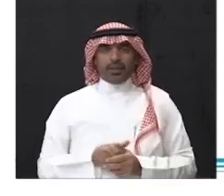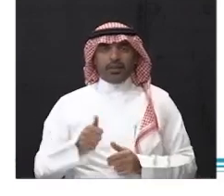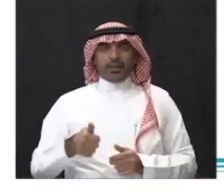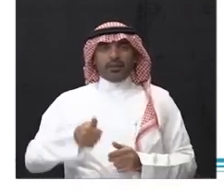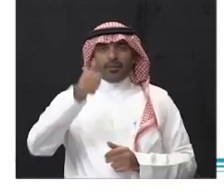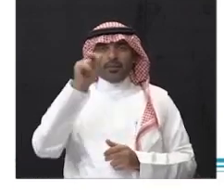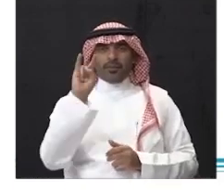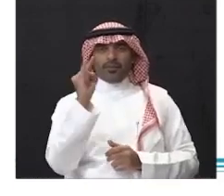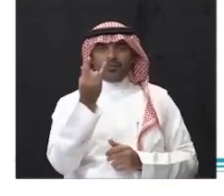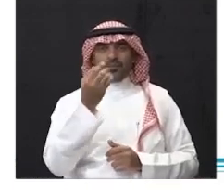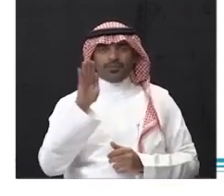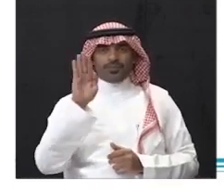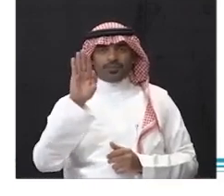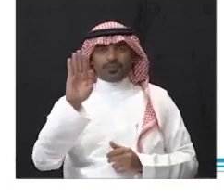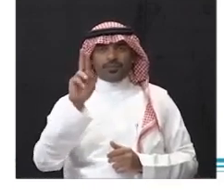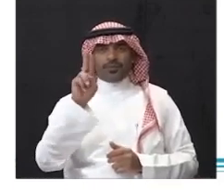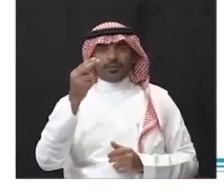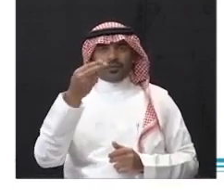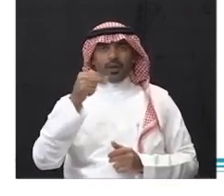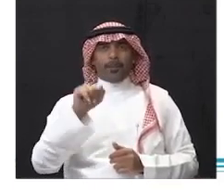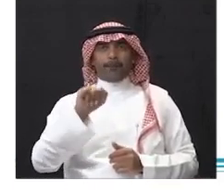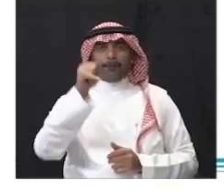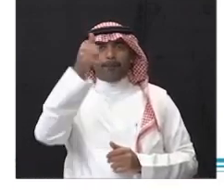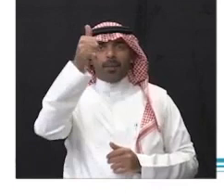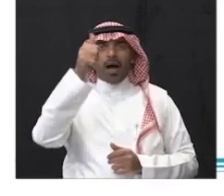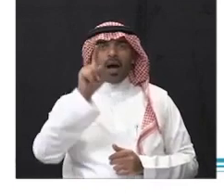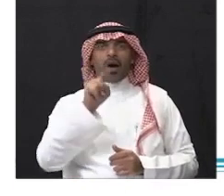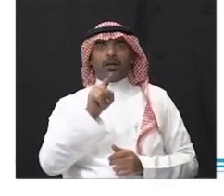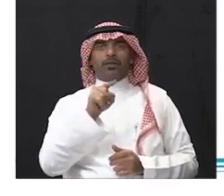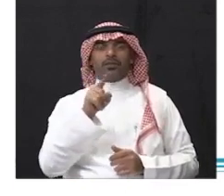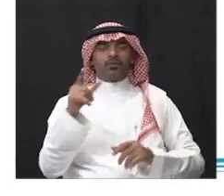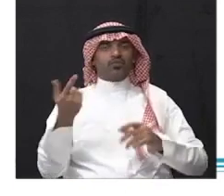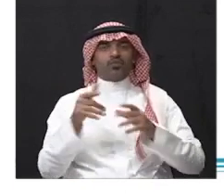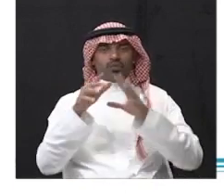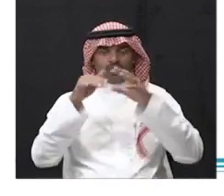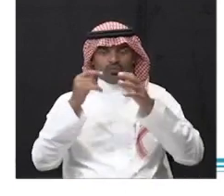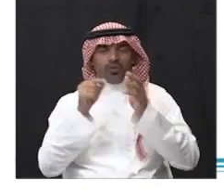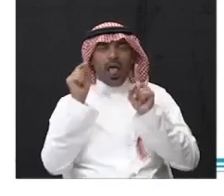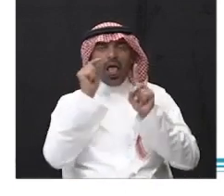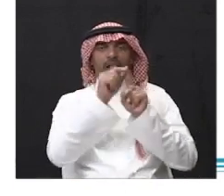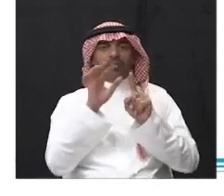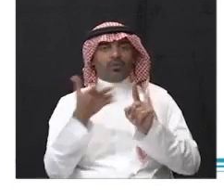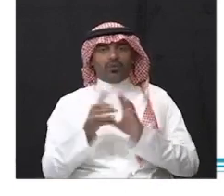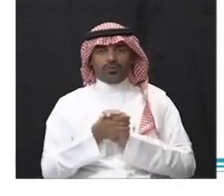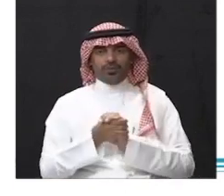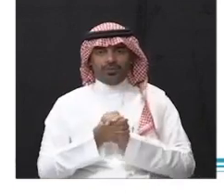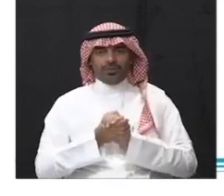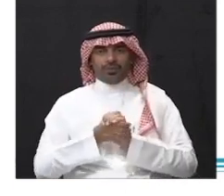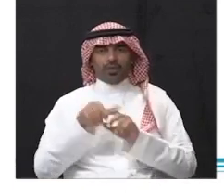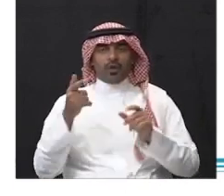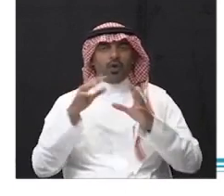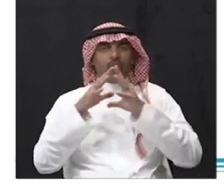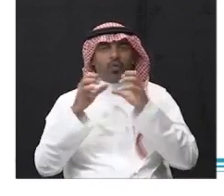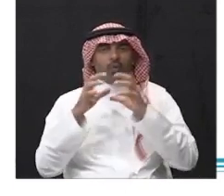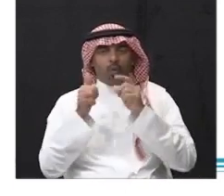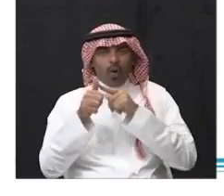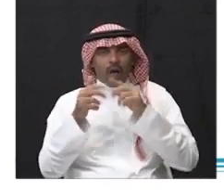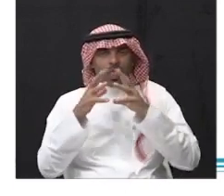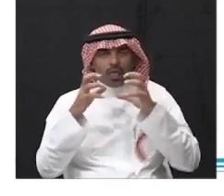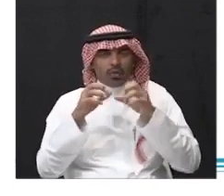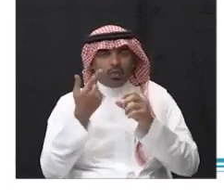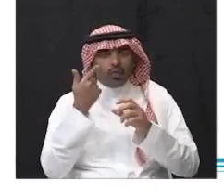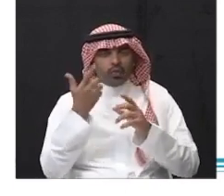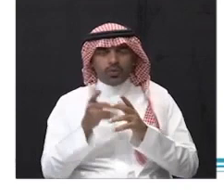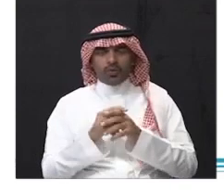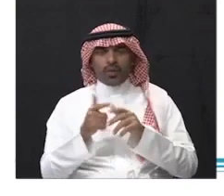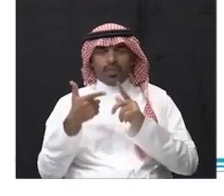يتمكن الطالب من، أولاً، توضيح مفهوم الاستعمار، ثانياً، تعداد دوافع الاستعمار، ثالثاً،